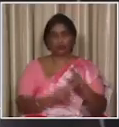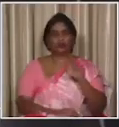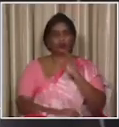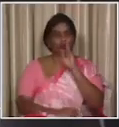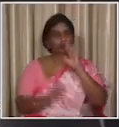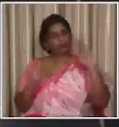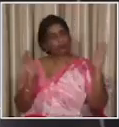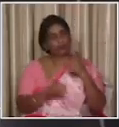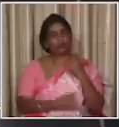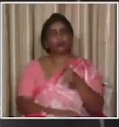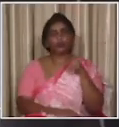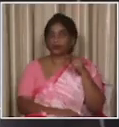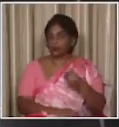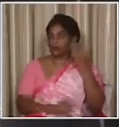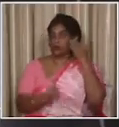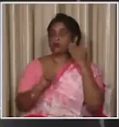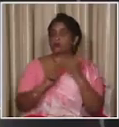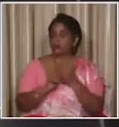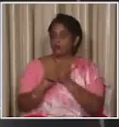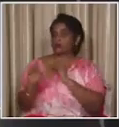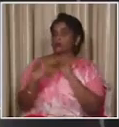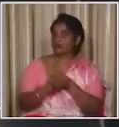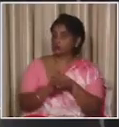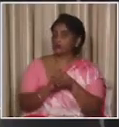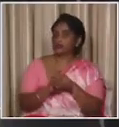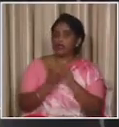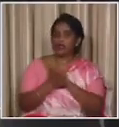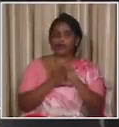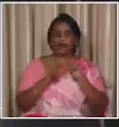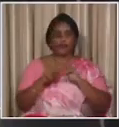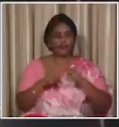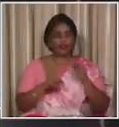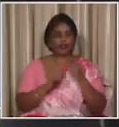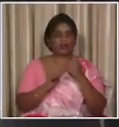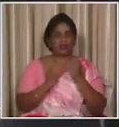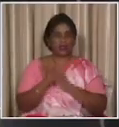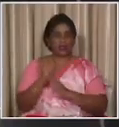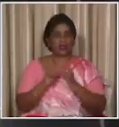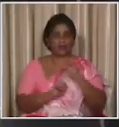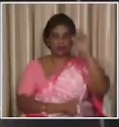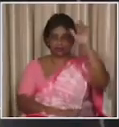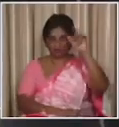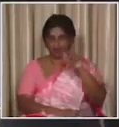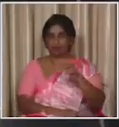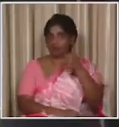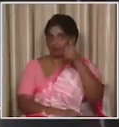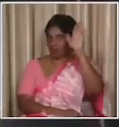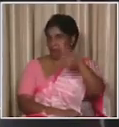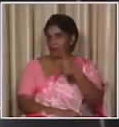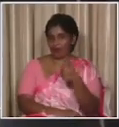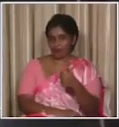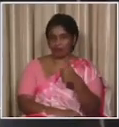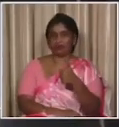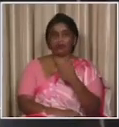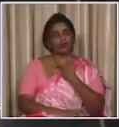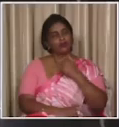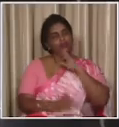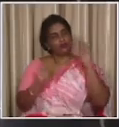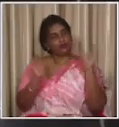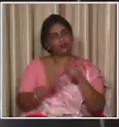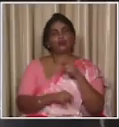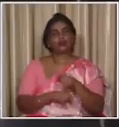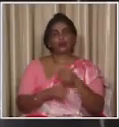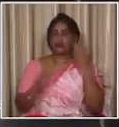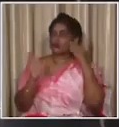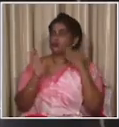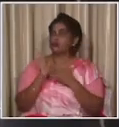අවම වශයෙන් හරි මේ පිළිබඳව මැදිහත් වෙනවා නම් ගරු හරිම් ප්‍රාන්දු අපේ සහෝදර ඇමතුමාන වඩාත් හොඳයි. මේ වෙලාවේ අවම